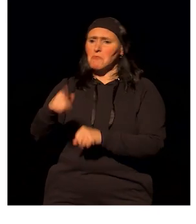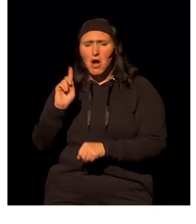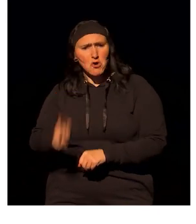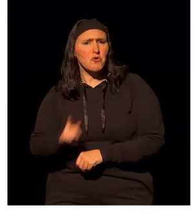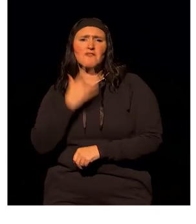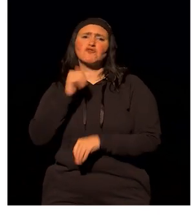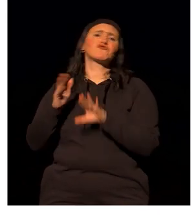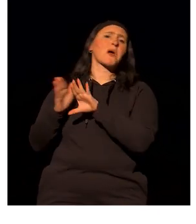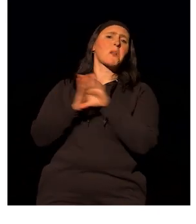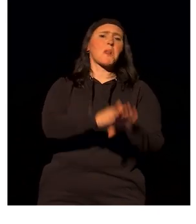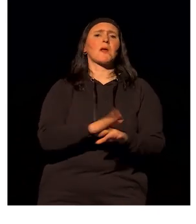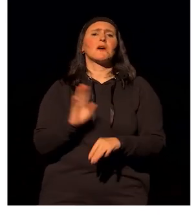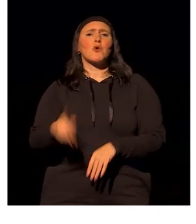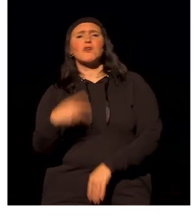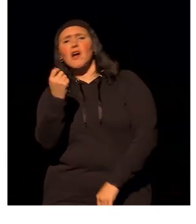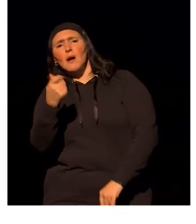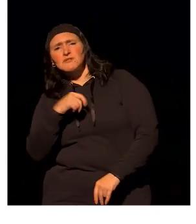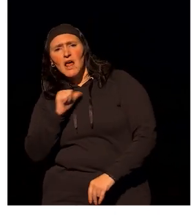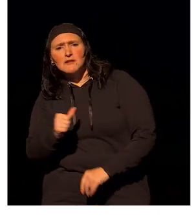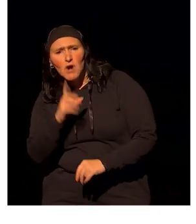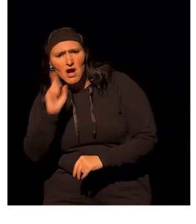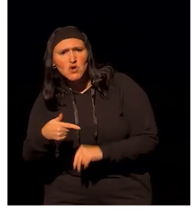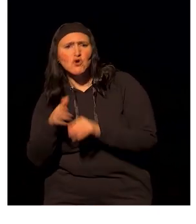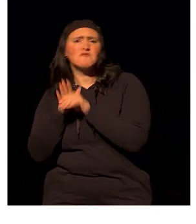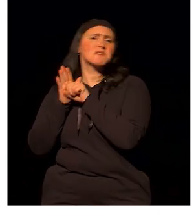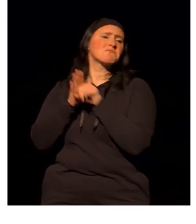gar unter den Tisch fallen lassen wollt.